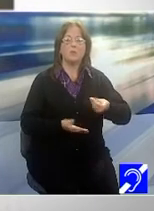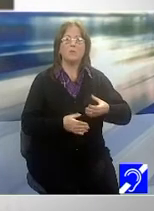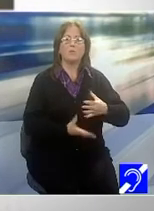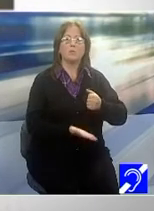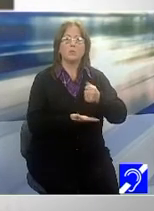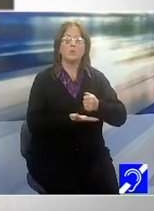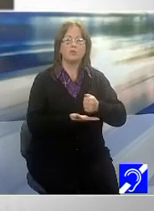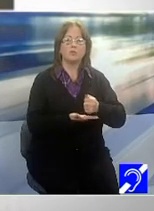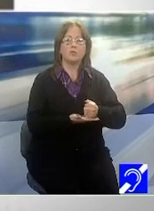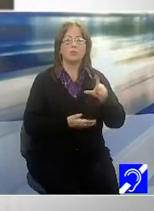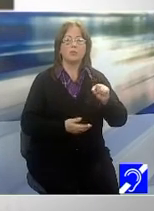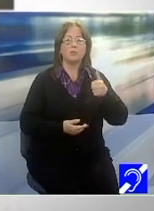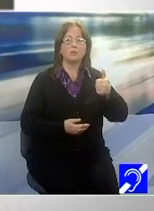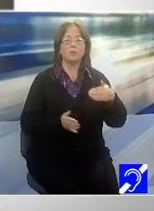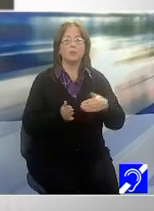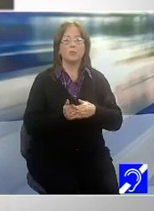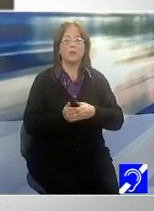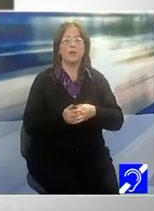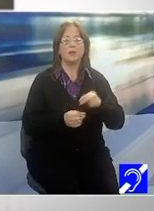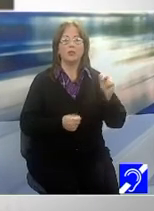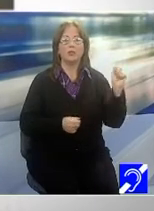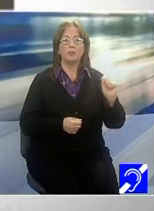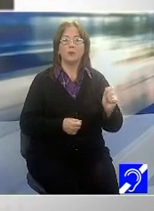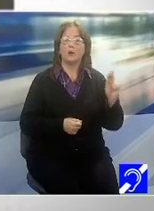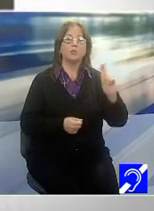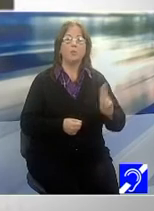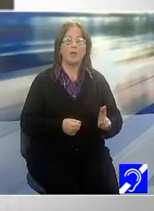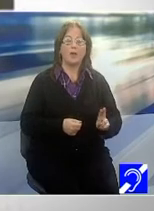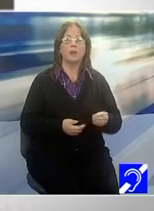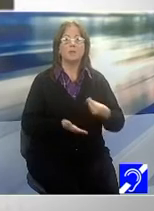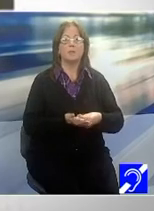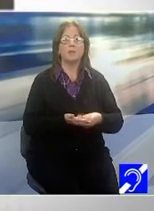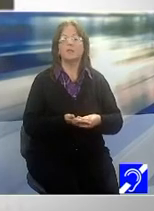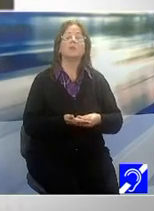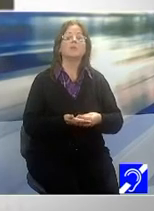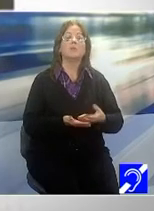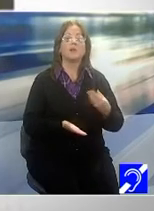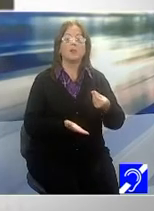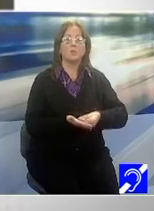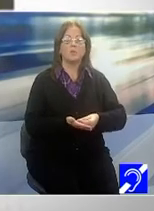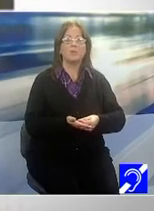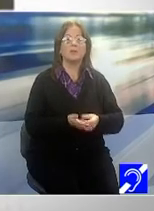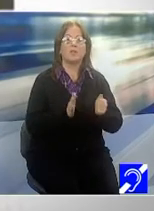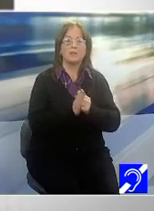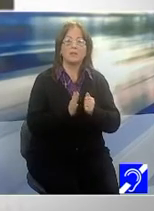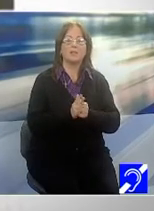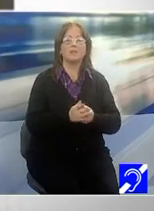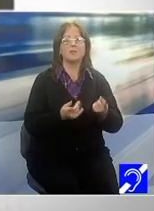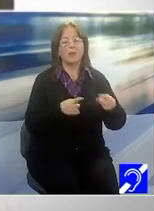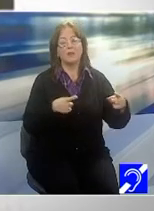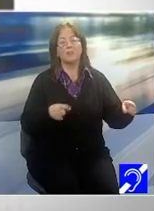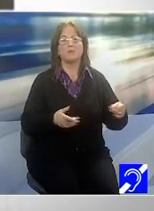21.000 de dolari pentru a achiziționa cărți și alte documente de bibliotecă, pentru a